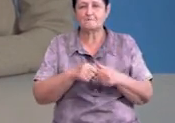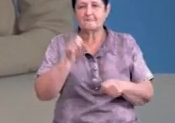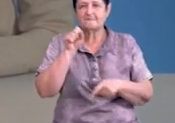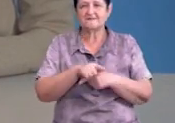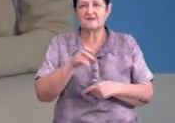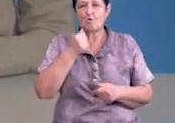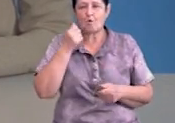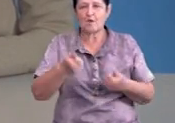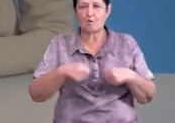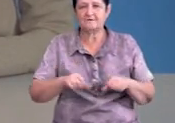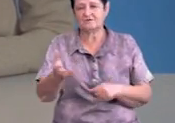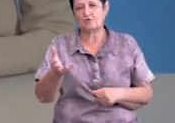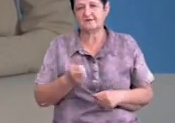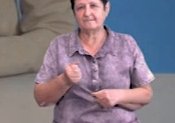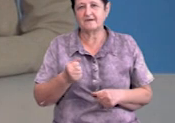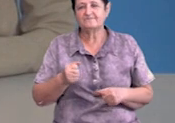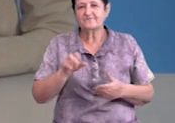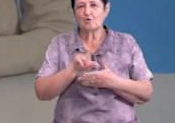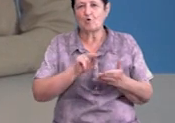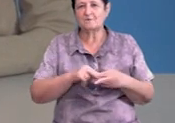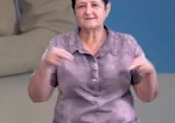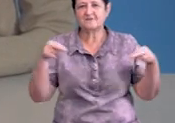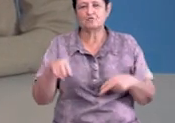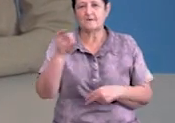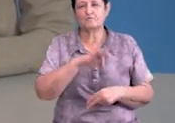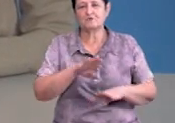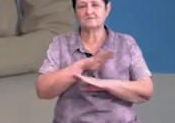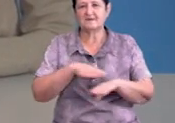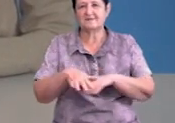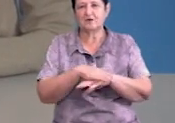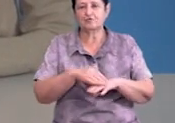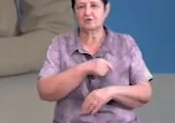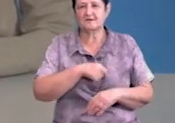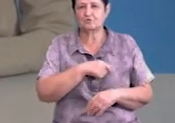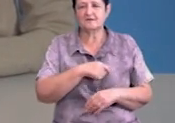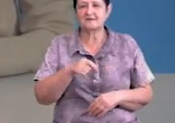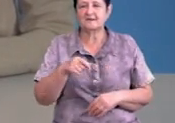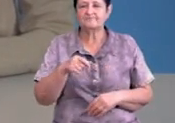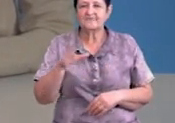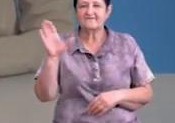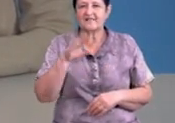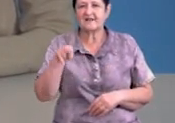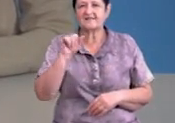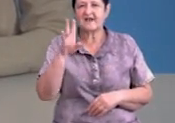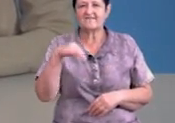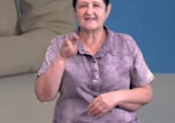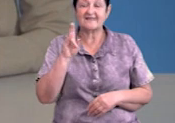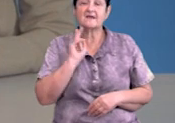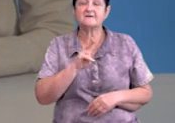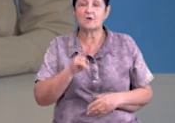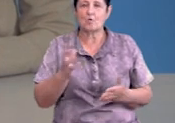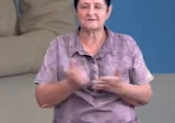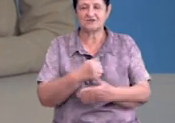коли комісія отримала засвідчену копію свідоцтва про смерть народного депутата 9-го скликання Валерія Давиденка, якого знайшли